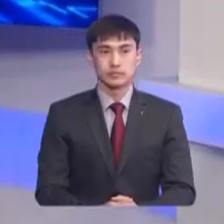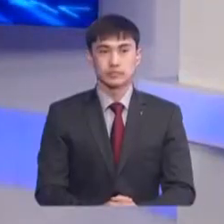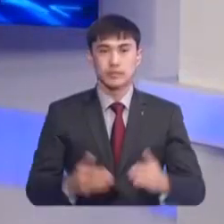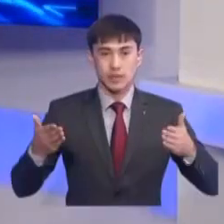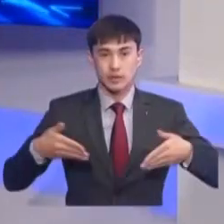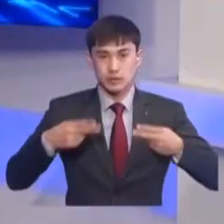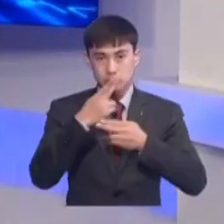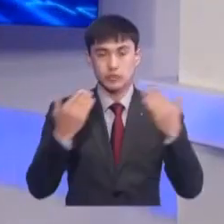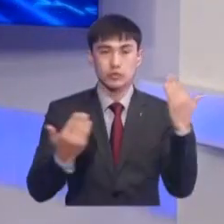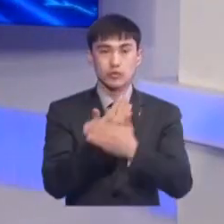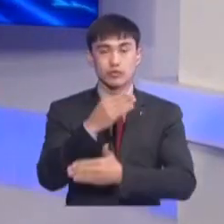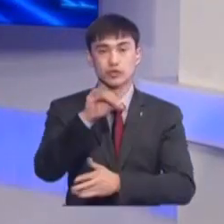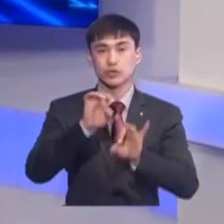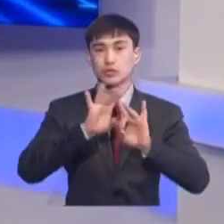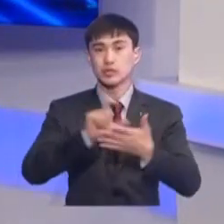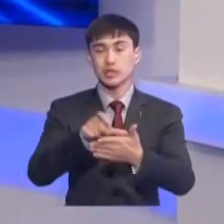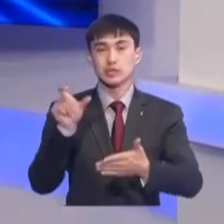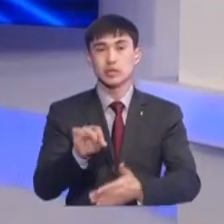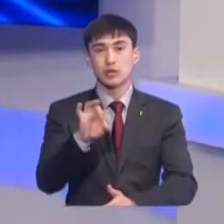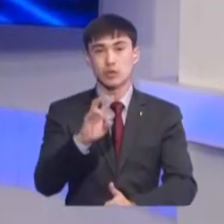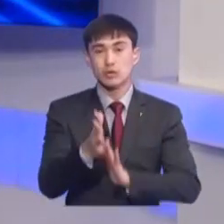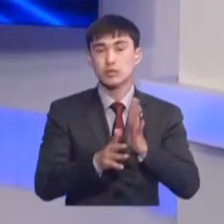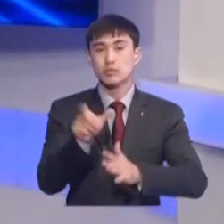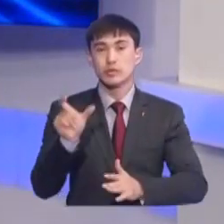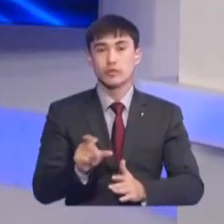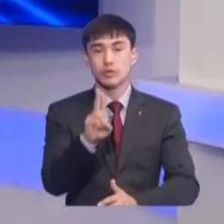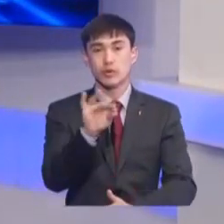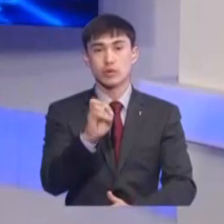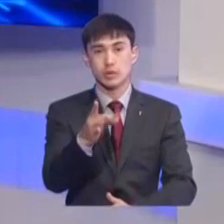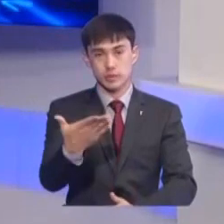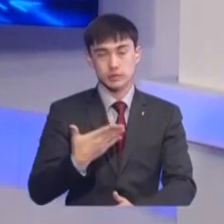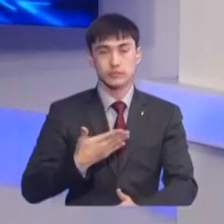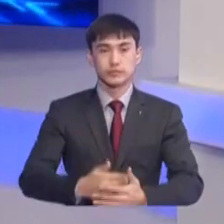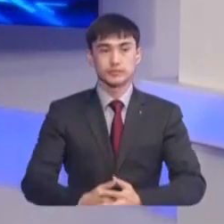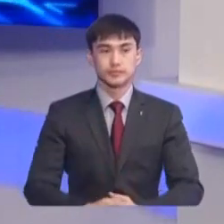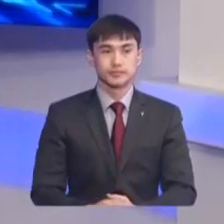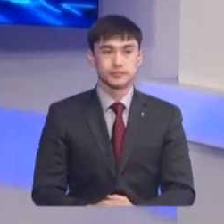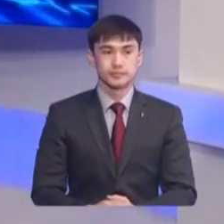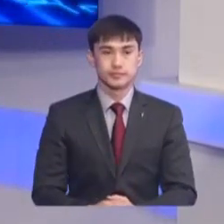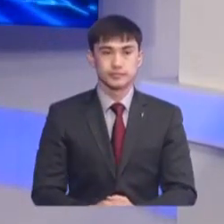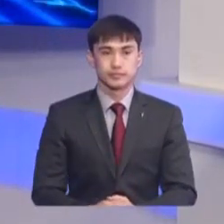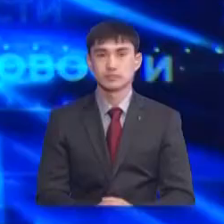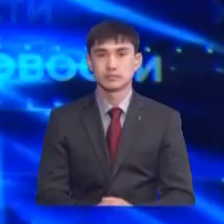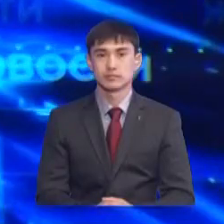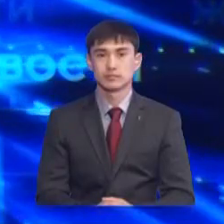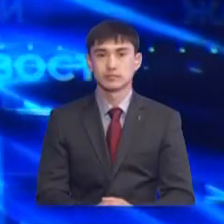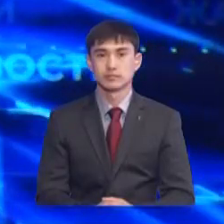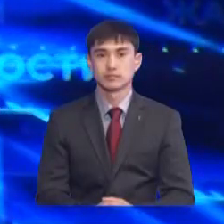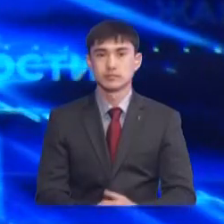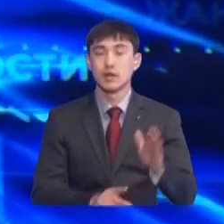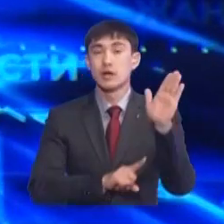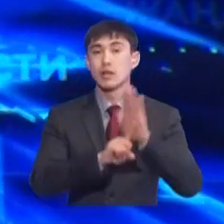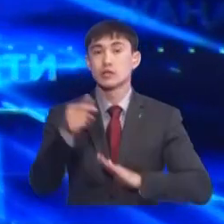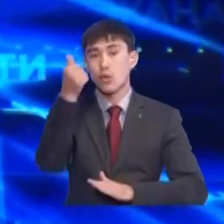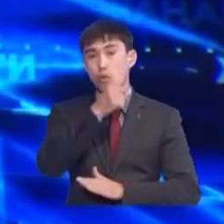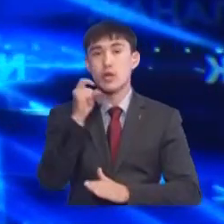Здравствуйте на телеканале тсу время новостей в студии прямого эфира Антон хотиновка Мой коллега Даурен адра Силов с